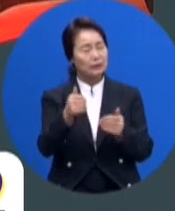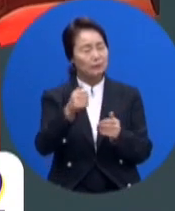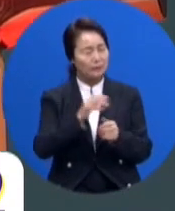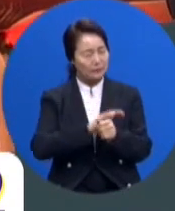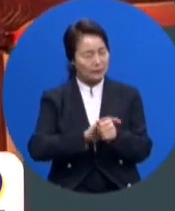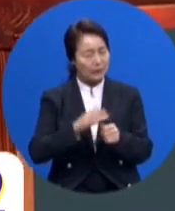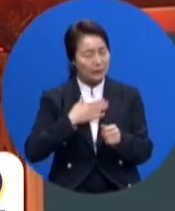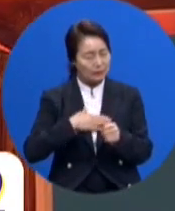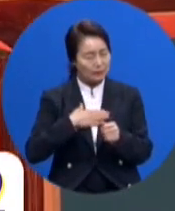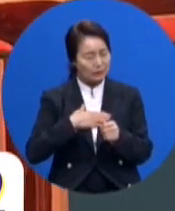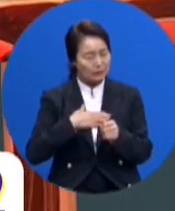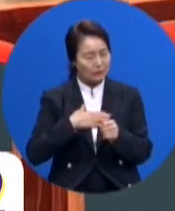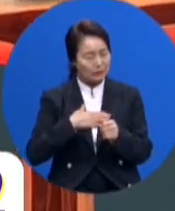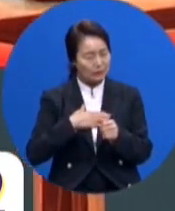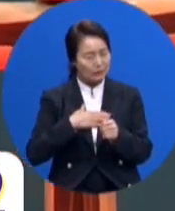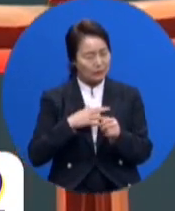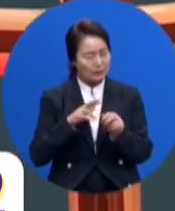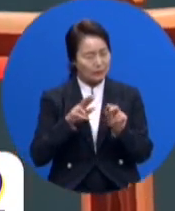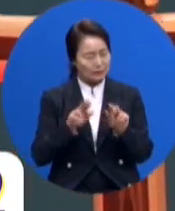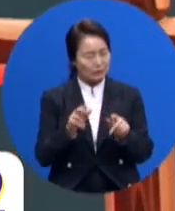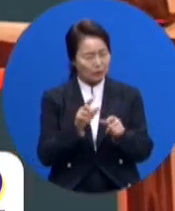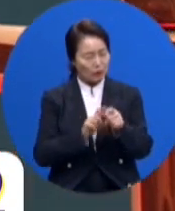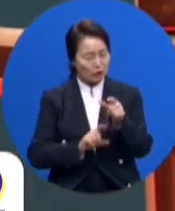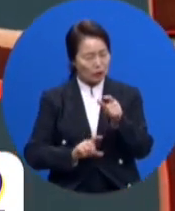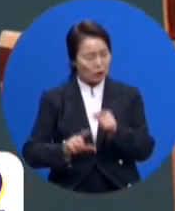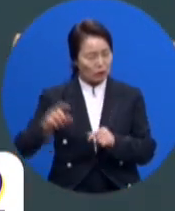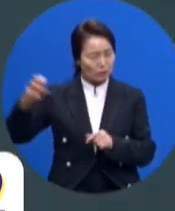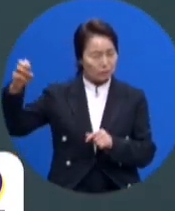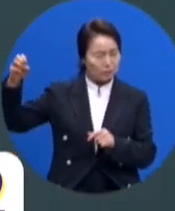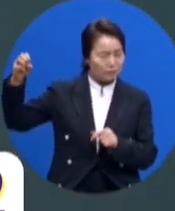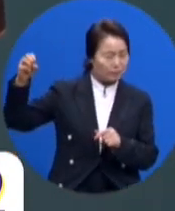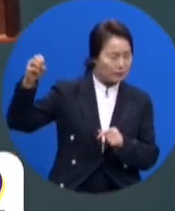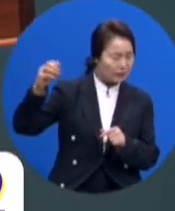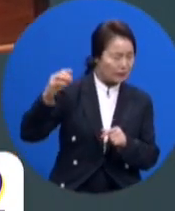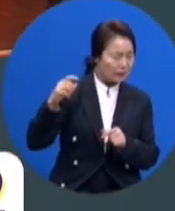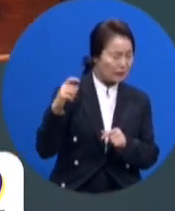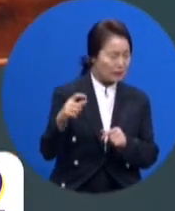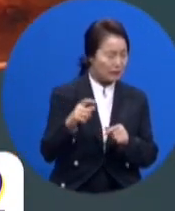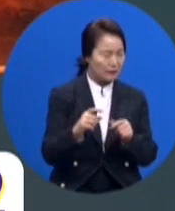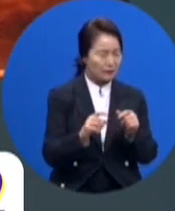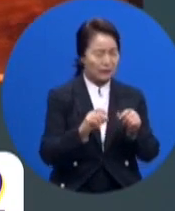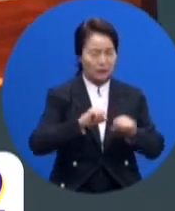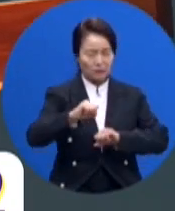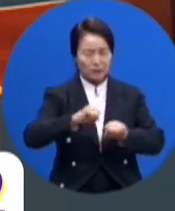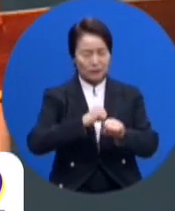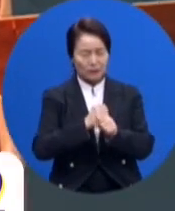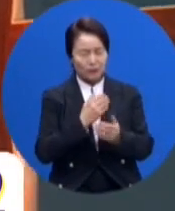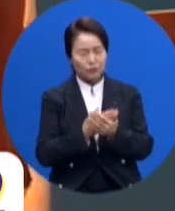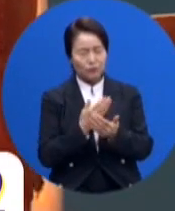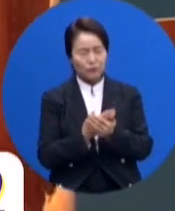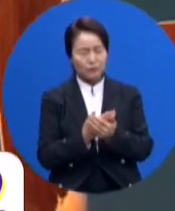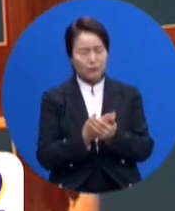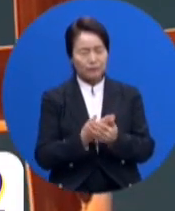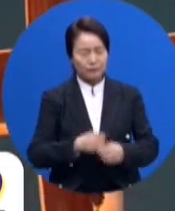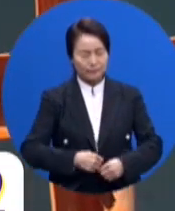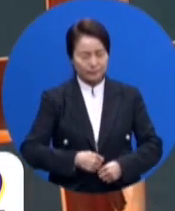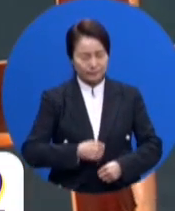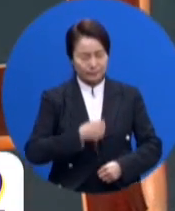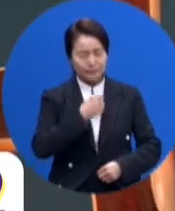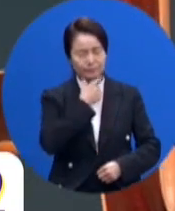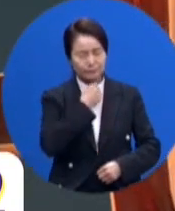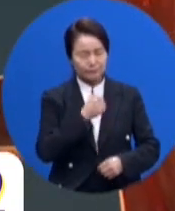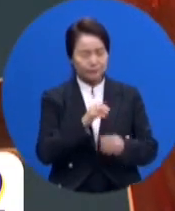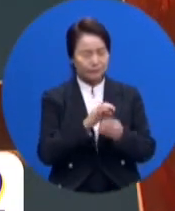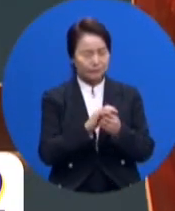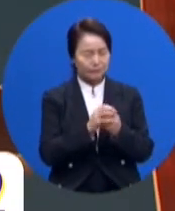이런 상황에서도 어둠에 더 빛이 강하게 밝게 나타나게 하실까 감사드립니다. 아버지 간절히 바라고 원하는 것은 대구